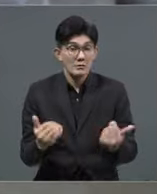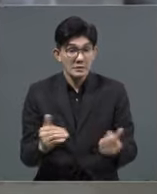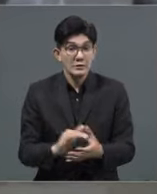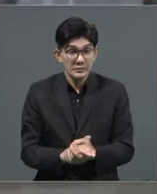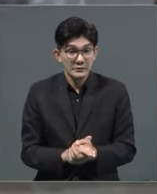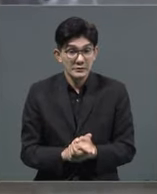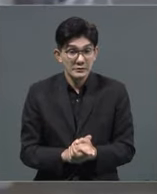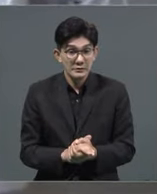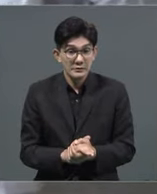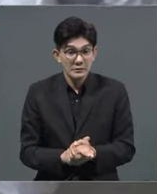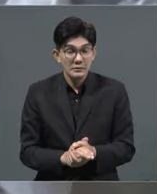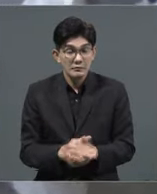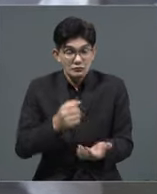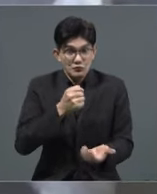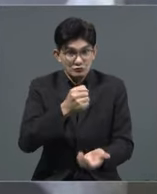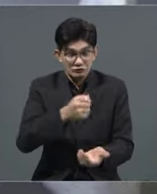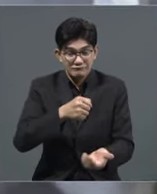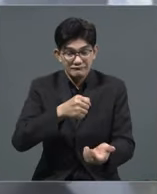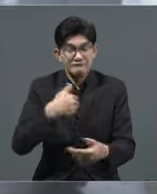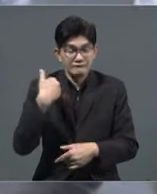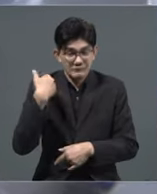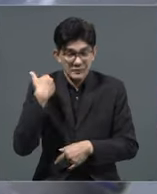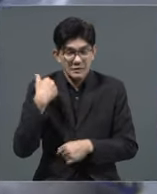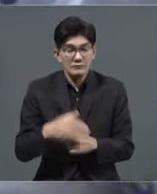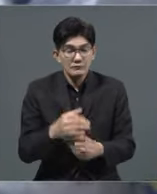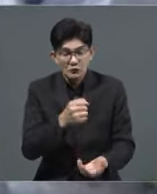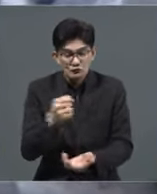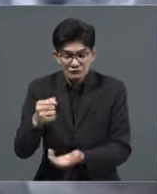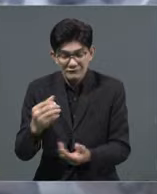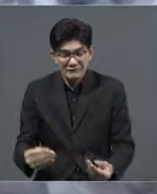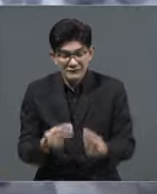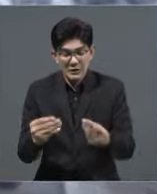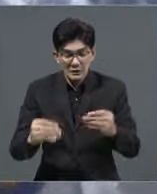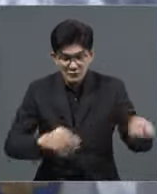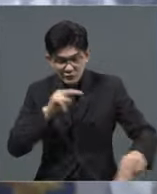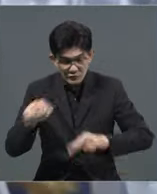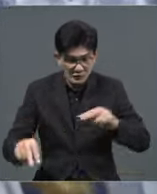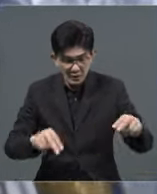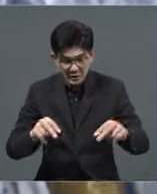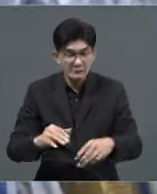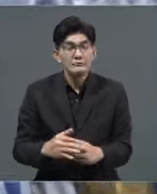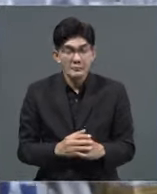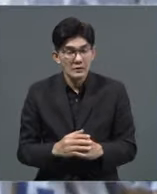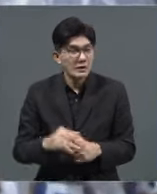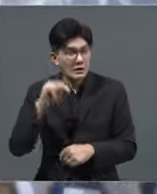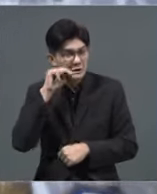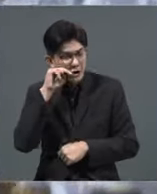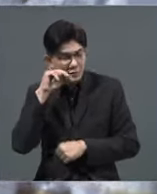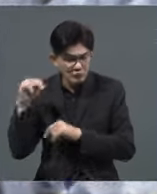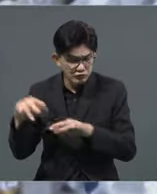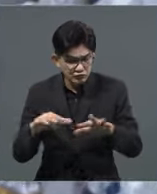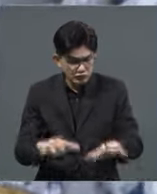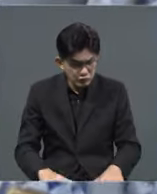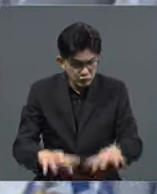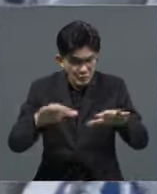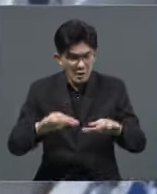างนี่ก็สิเป็นถุงยังชีพก็ถือว่าเป็นการดูแลพี่น้องเบื้องต้นเพราะว่าตอนที่น้ำมาเนาะค่ะกระทั่งรัฐบาล